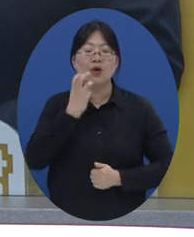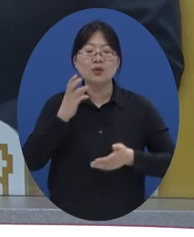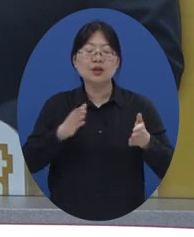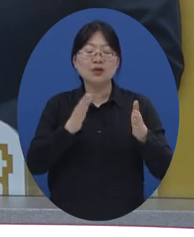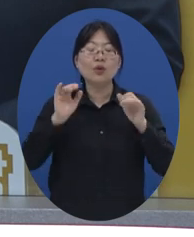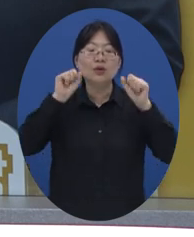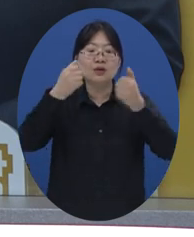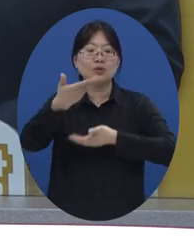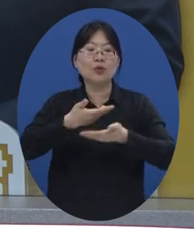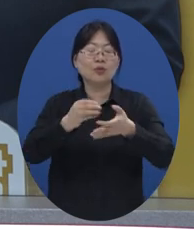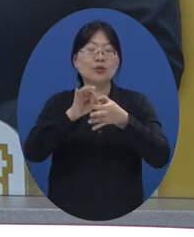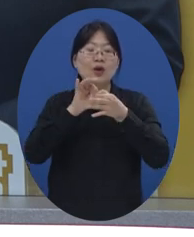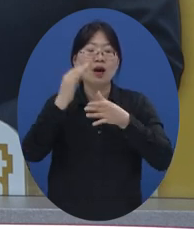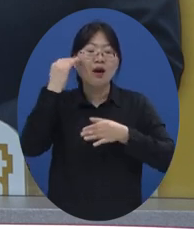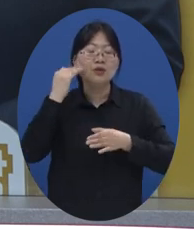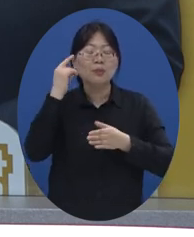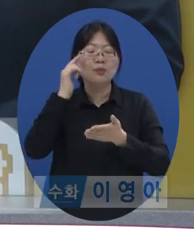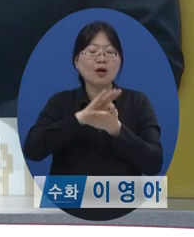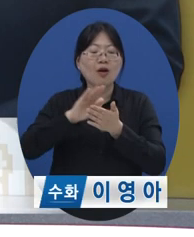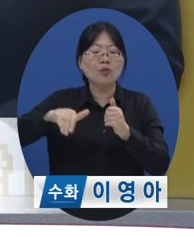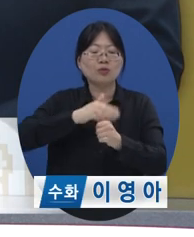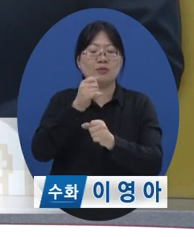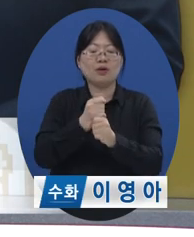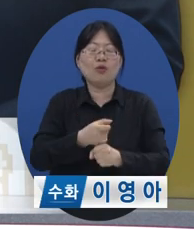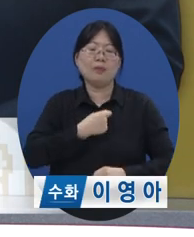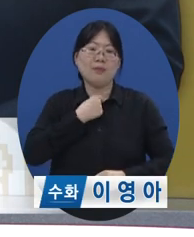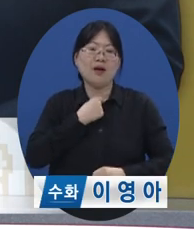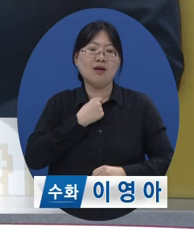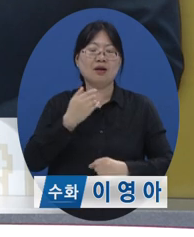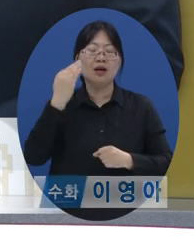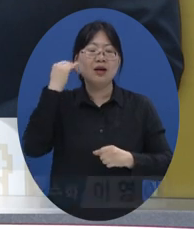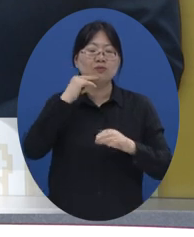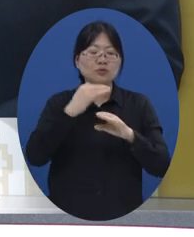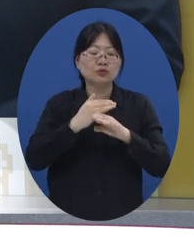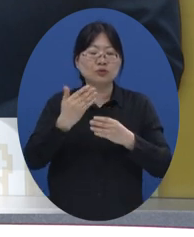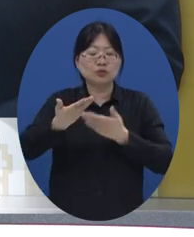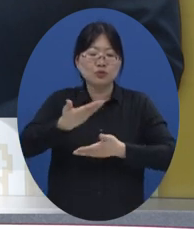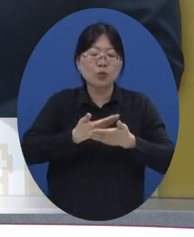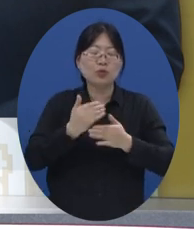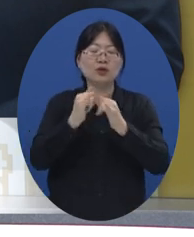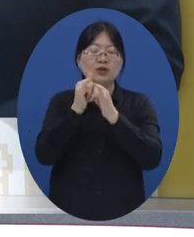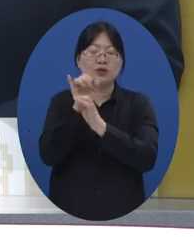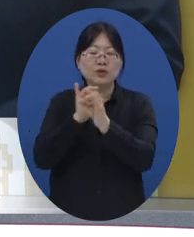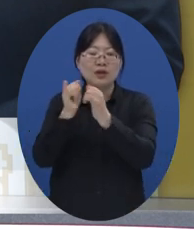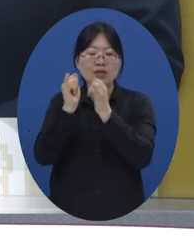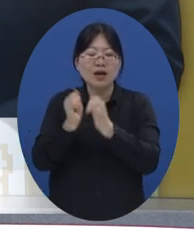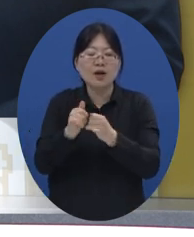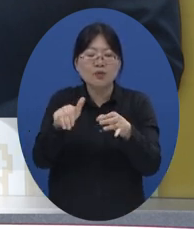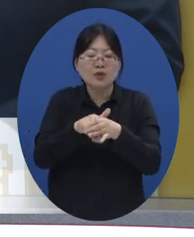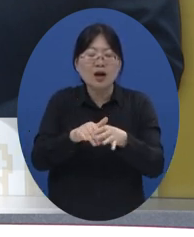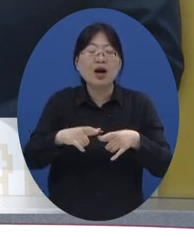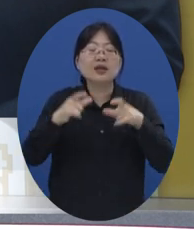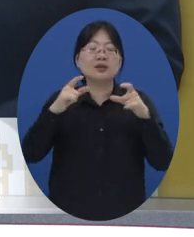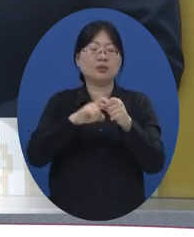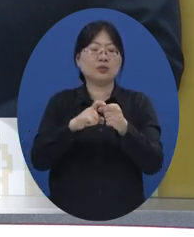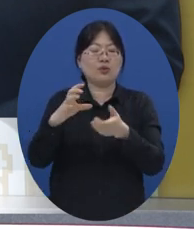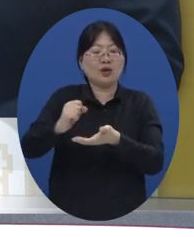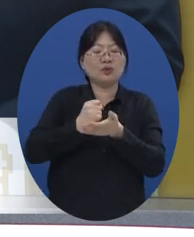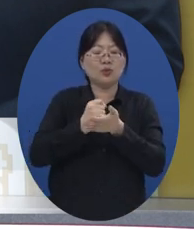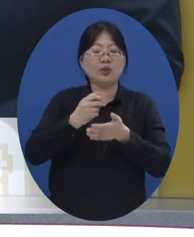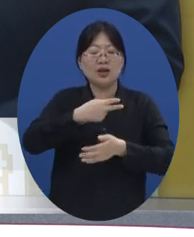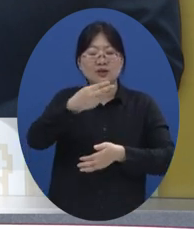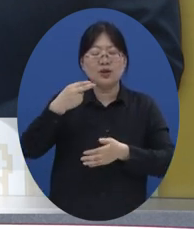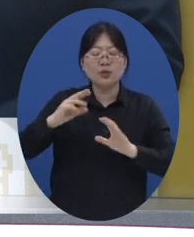경기도는 체육 교류를 통한 한반도 평화 분위기 조성과 남북 교류 협력 사업을 경제와 사회, 문화 분야로 확산하기 위해